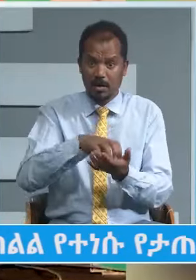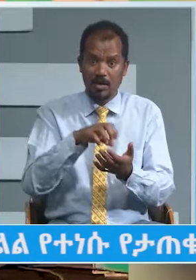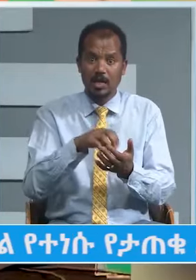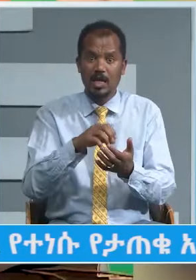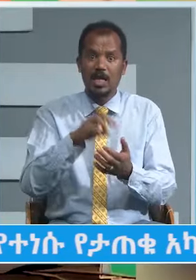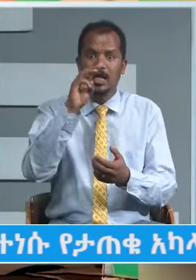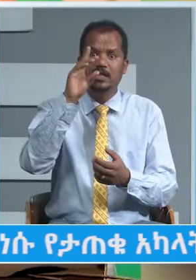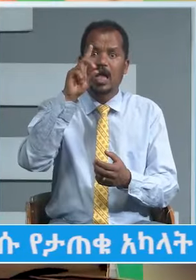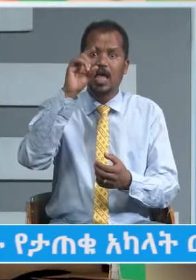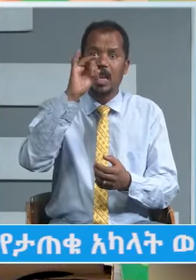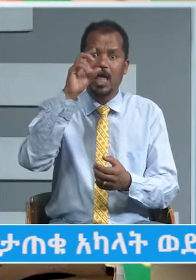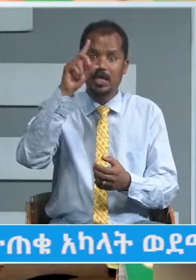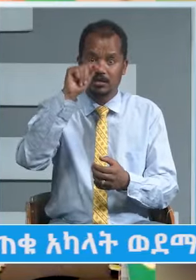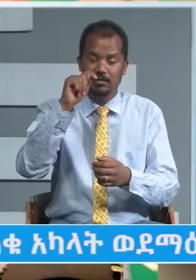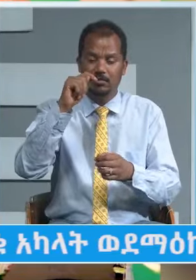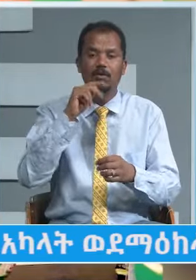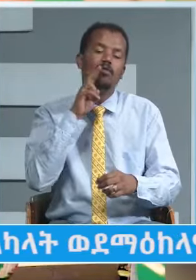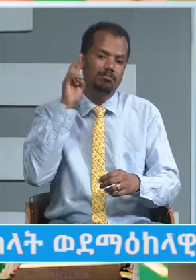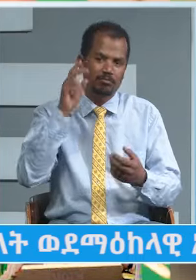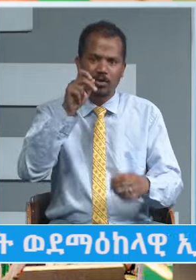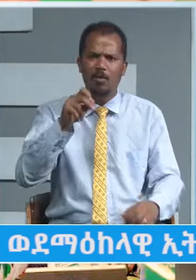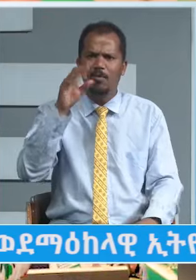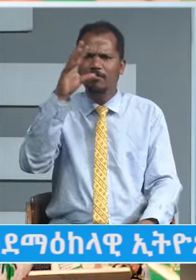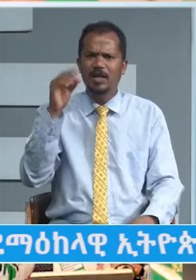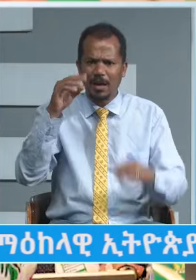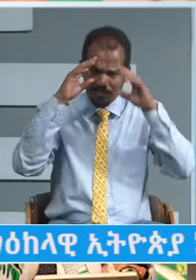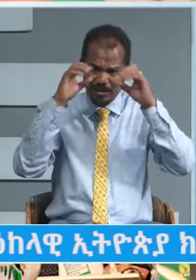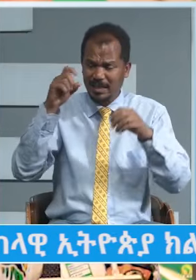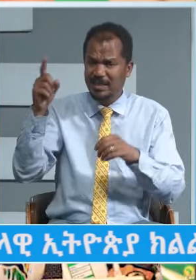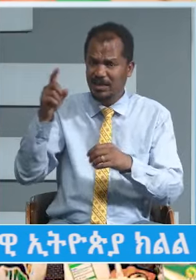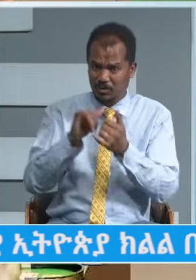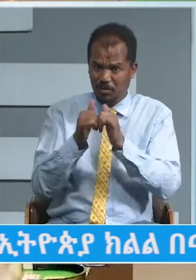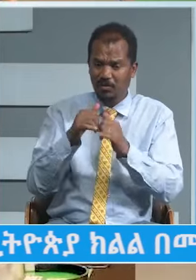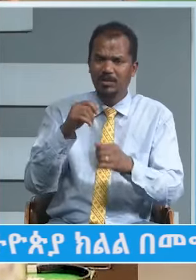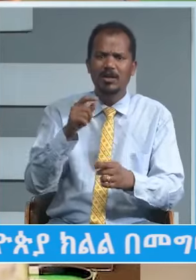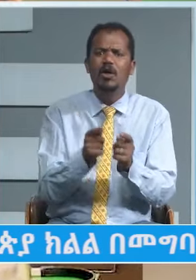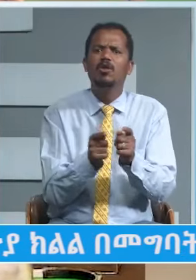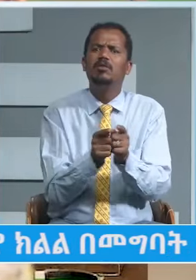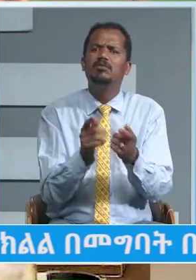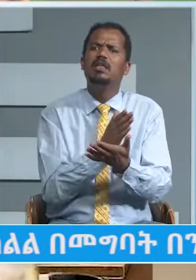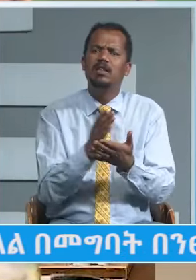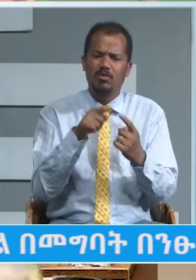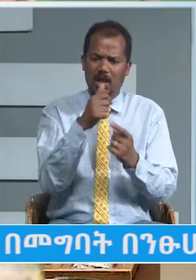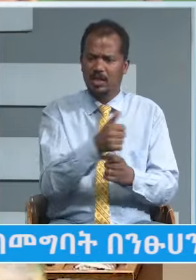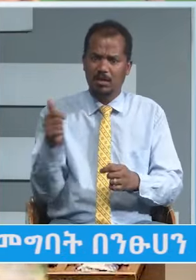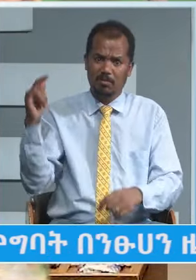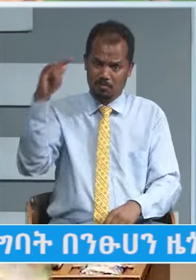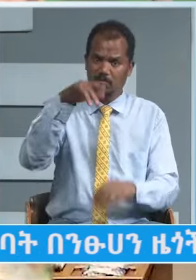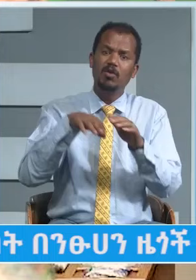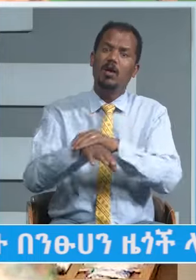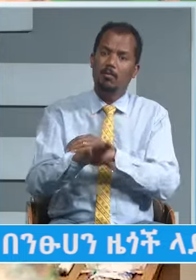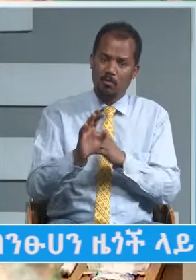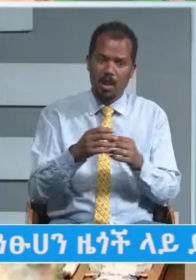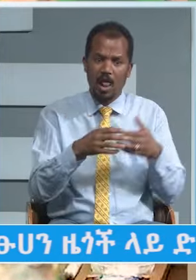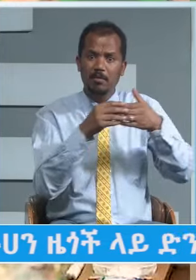ዕለት በአዲስ አበባ ከተማ ስካይላይት ሆቴል ይደረጋል። የካፍ ፕሬዚደንት ደቡብ አፍሪካዊ ፓትሪስ ሙሴፔን ጨምሮ የሚመለከታቸው የጉባኤው ተሳታፊዎች ወደ አዲስ